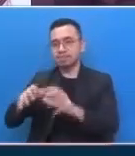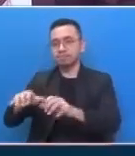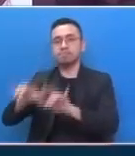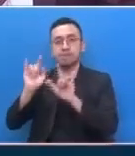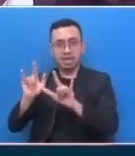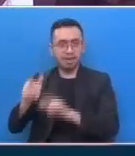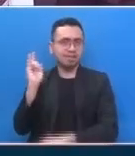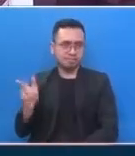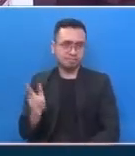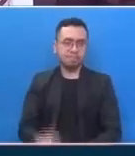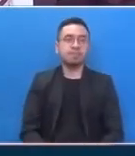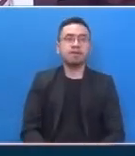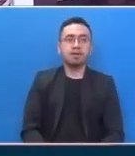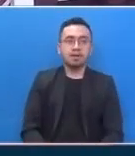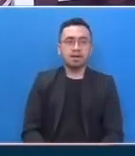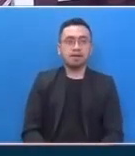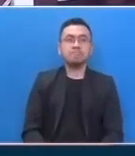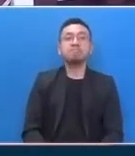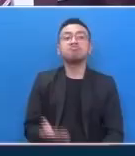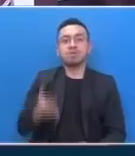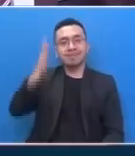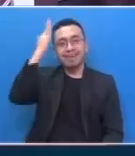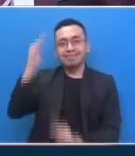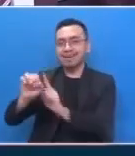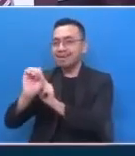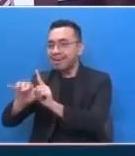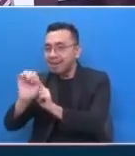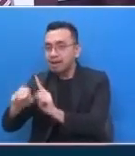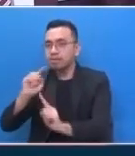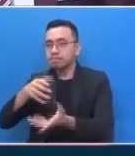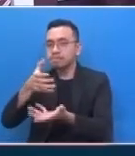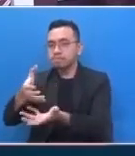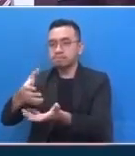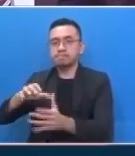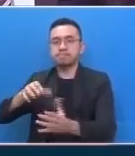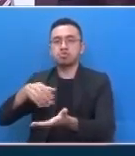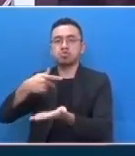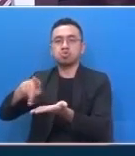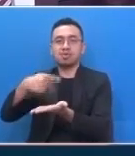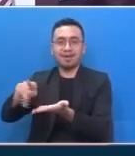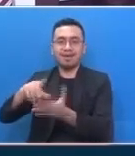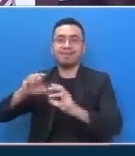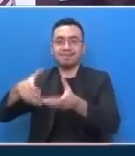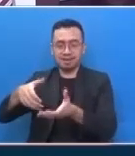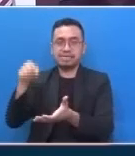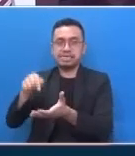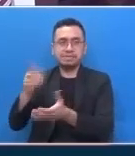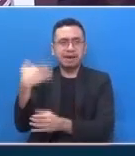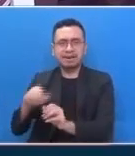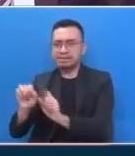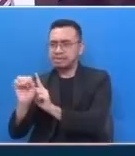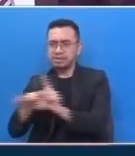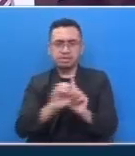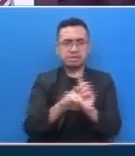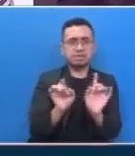apa yang pernah diungkapkan menurut saya walaupun dengan adanya situasi e piala dunia dan perbedaan pendapat yang cukup tajam kemarin